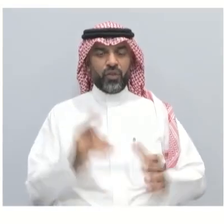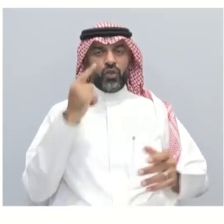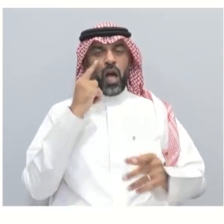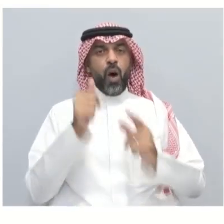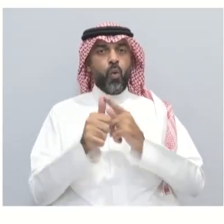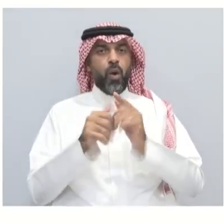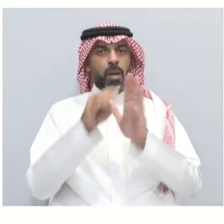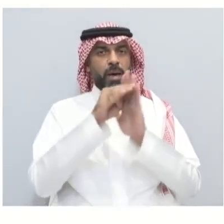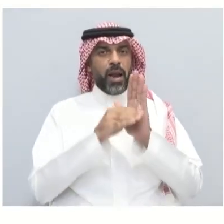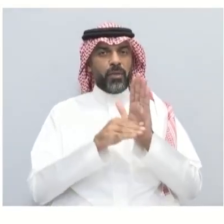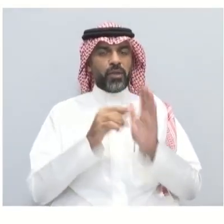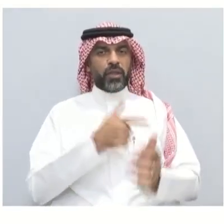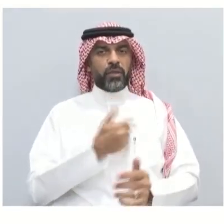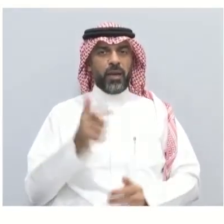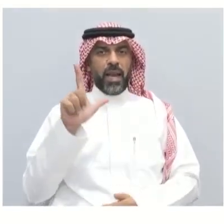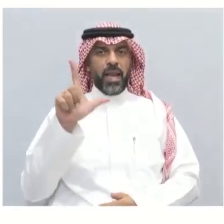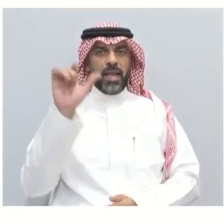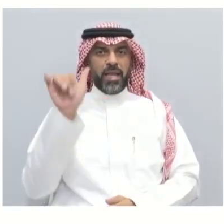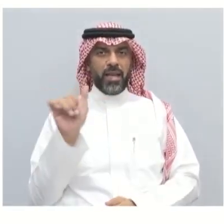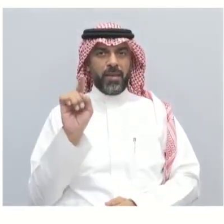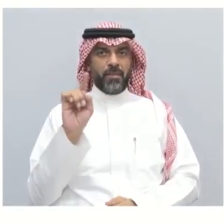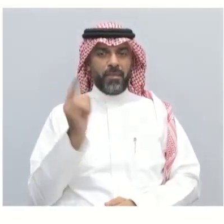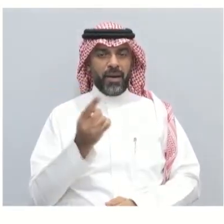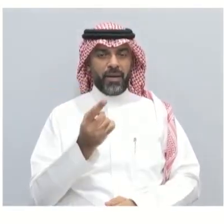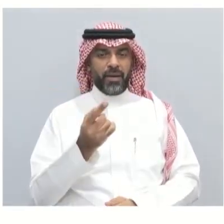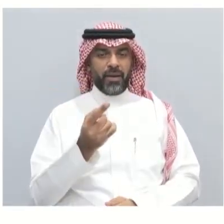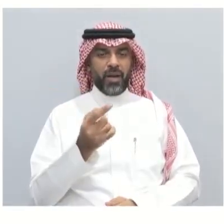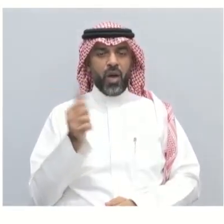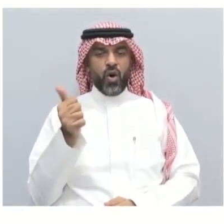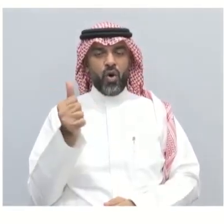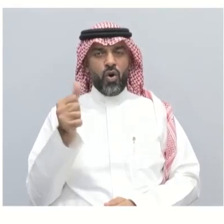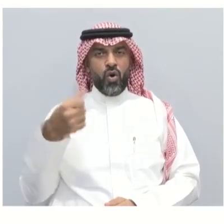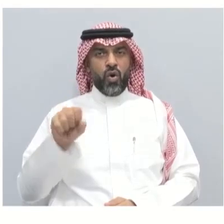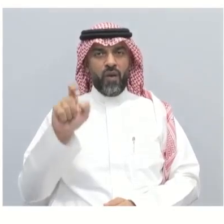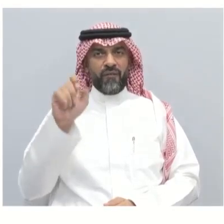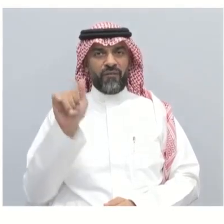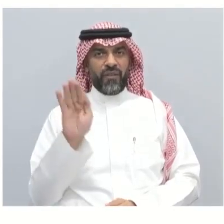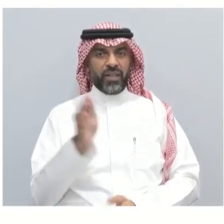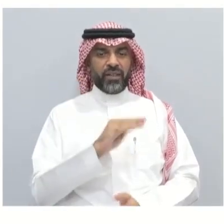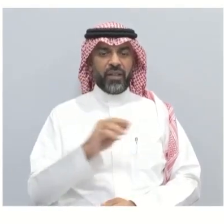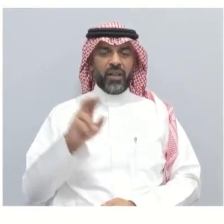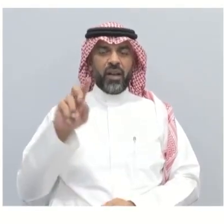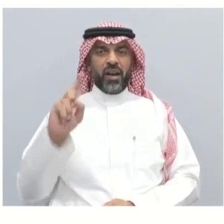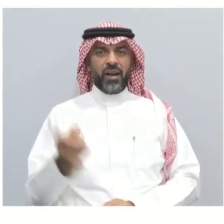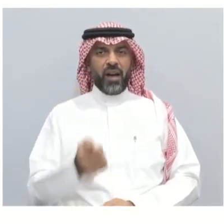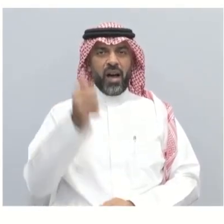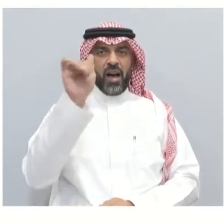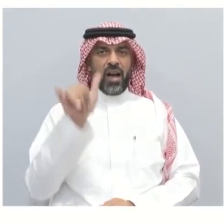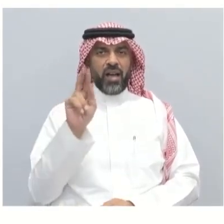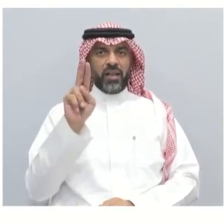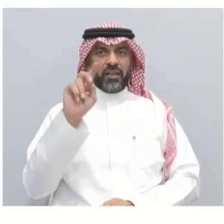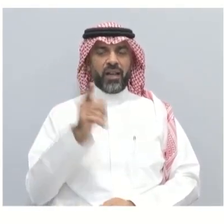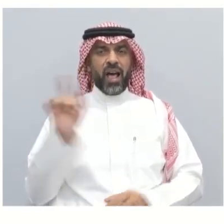طبعا اول برنامج من البرامج وهو برنامج اليبر اوفيس رايتر وهذا البرنامج يعتبر من البرامج المرخصه